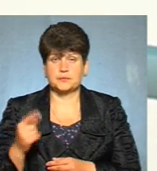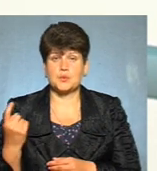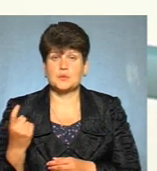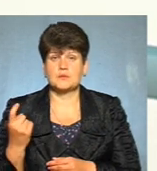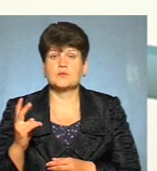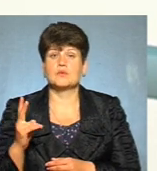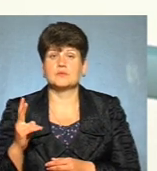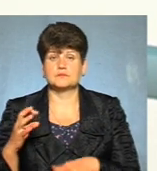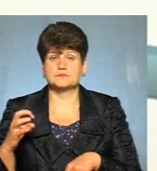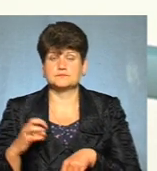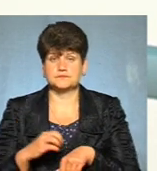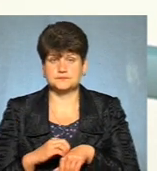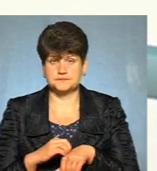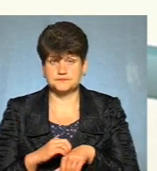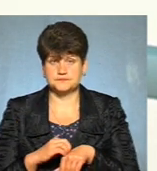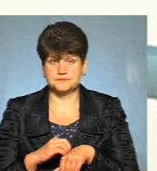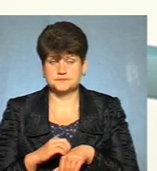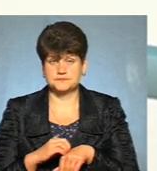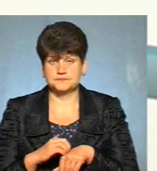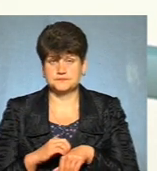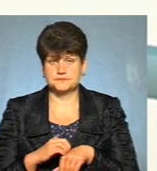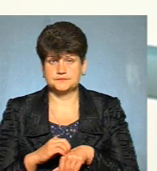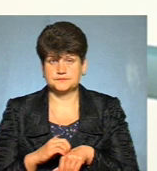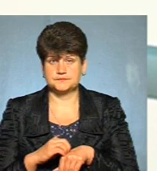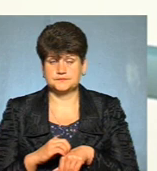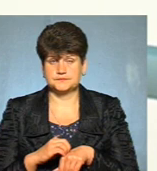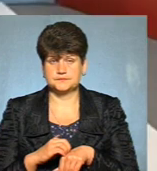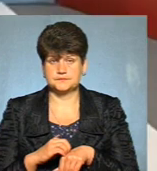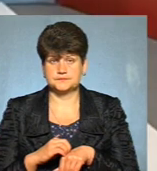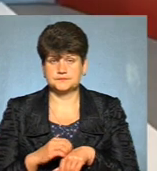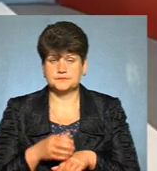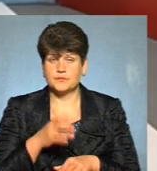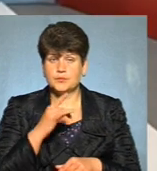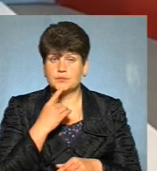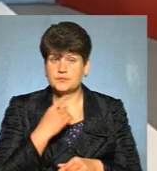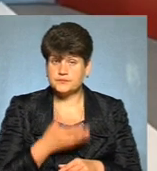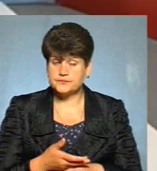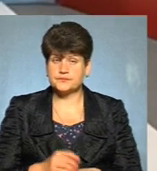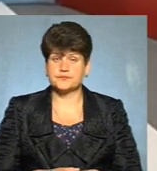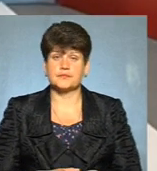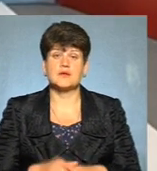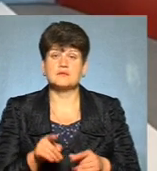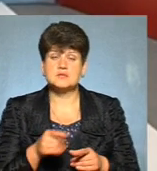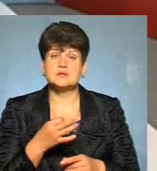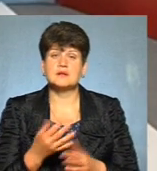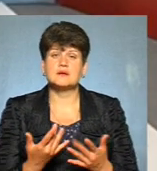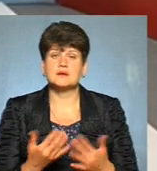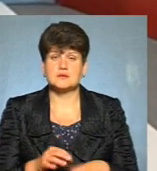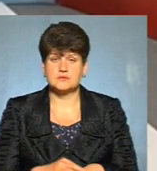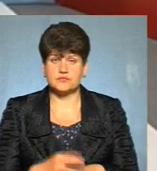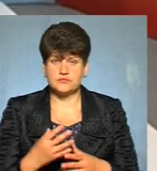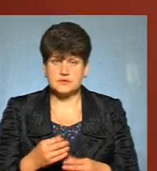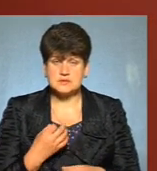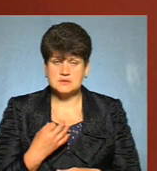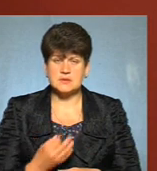господарям, на яких вони п'ють кров. От ви вже назвали кілька захворювань. Так.